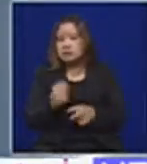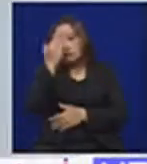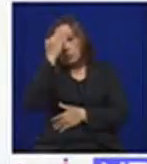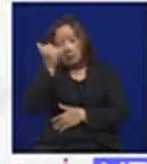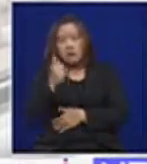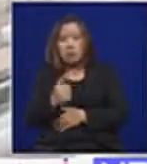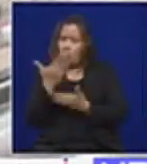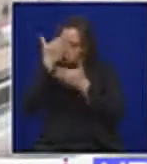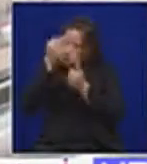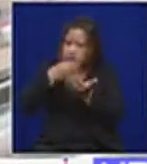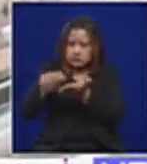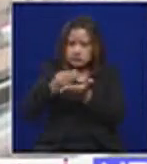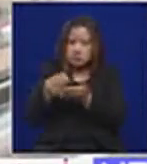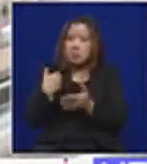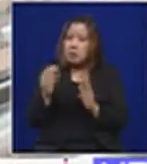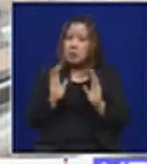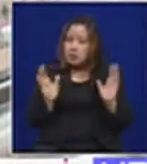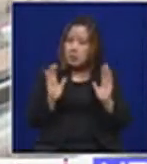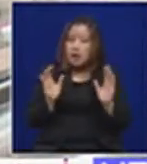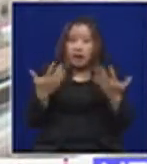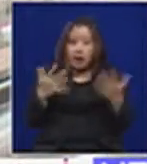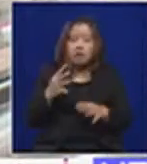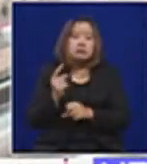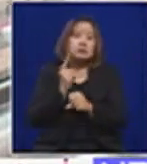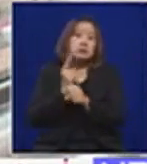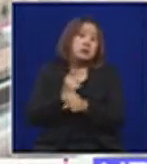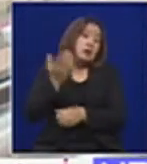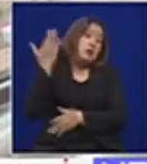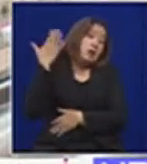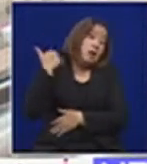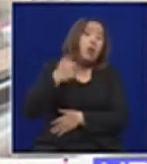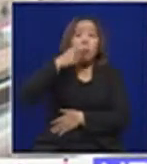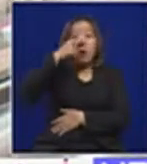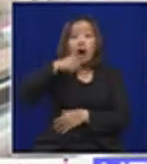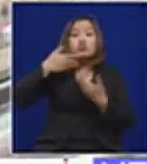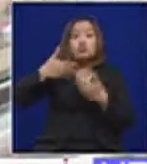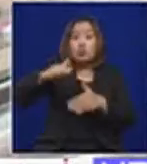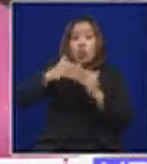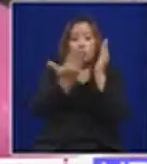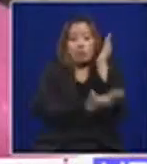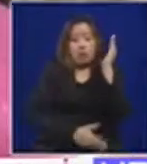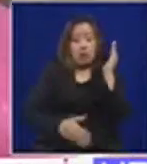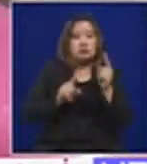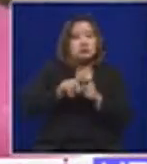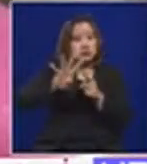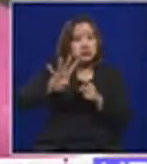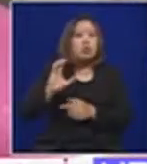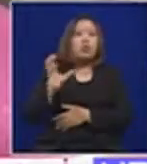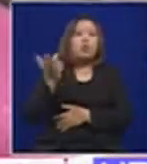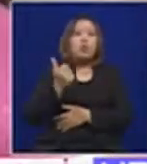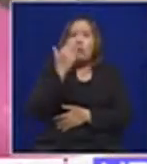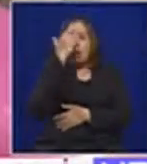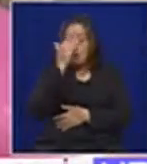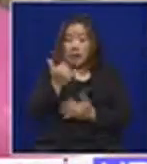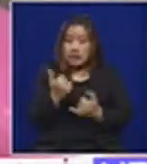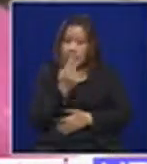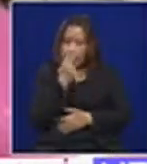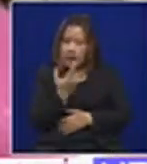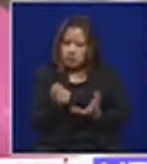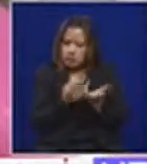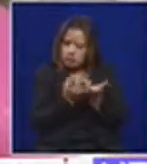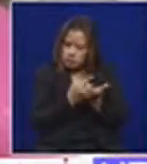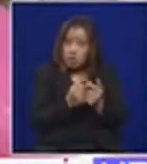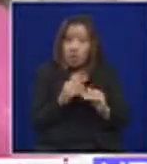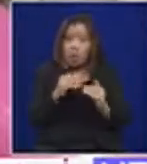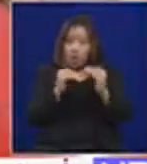าก ในปีที่ผ่านมามูลค่าการส่งออกของไทยอยู่ที่อันดับ4ของโลกแม้ว่าตัวเลขการส่งออกจะลดลงประมาณ